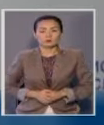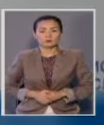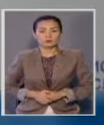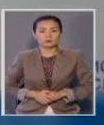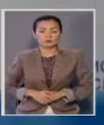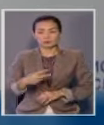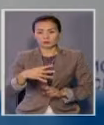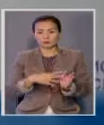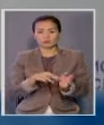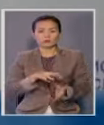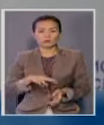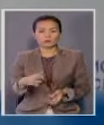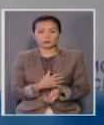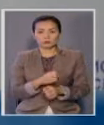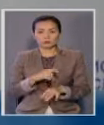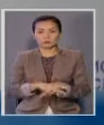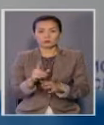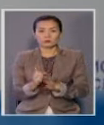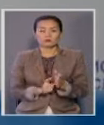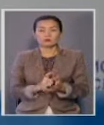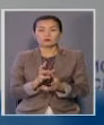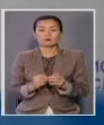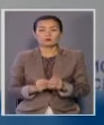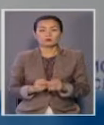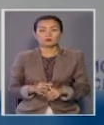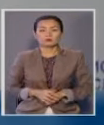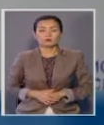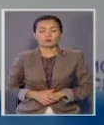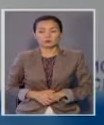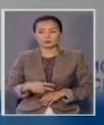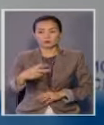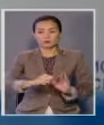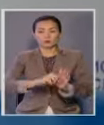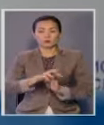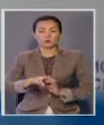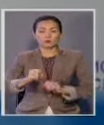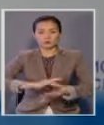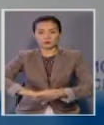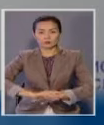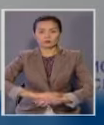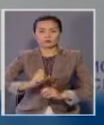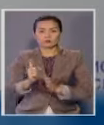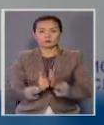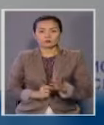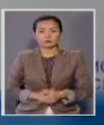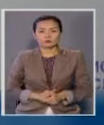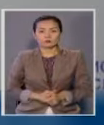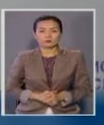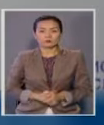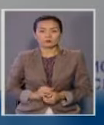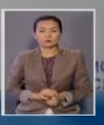сақталмауы 39 миллион. Бюджеттік өтінімдер жасау кезінде 26 миллион, яғни бюджет заявкілерді